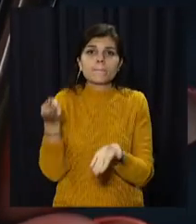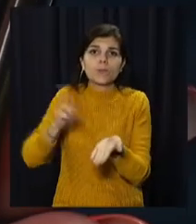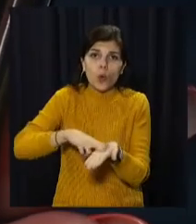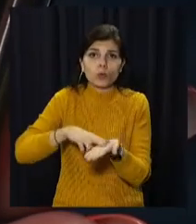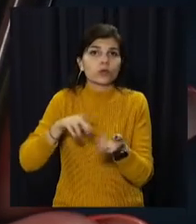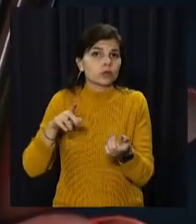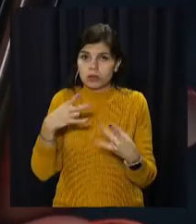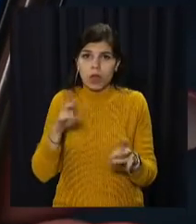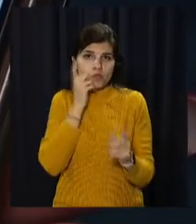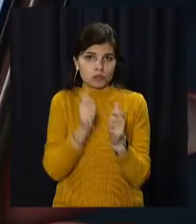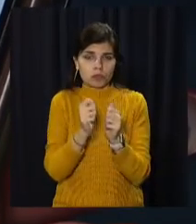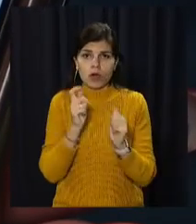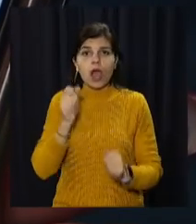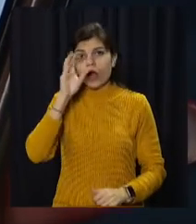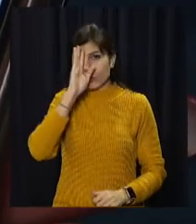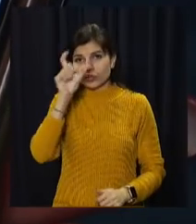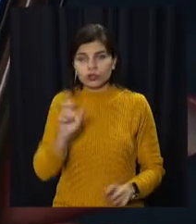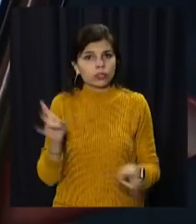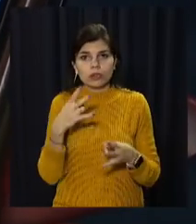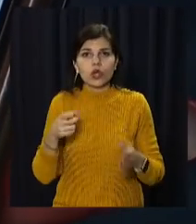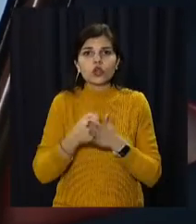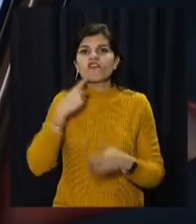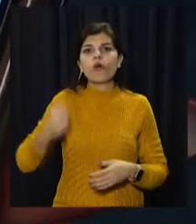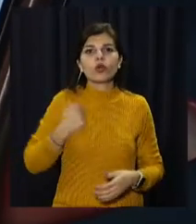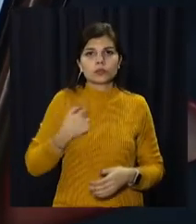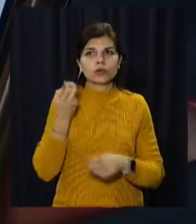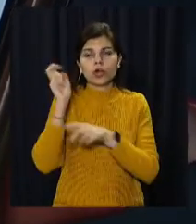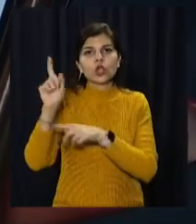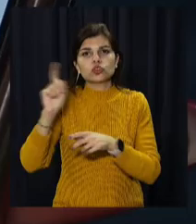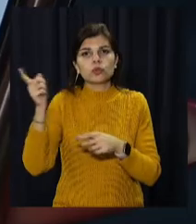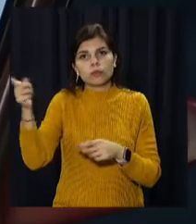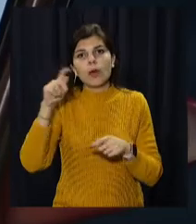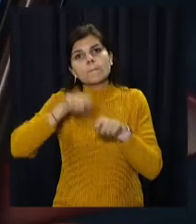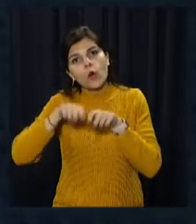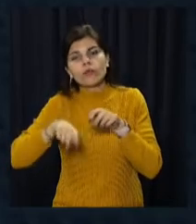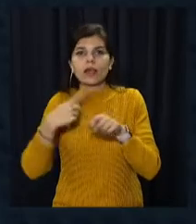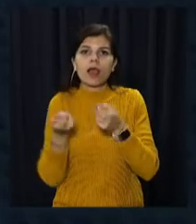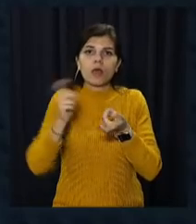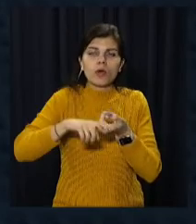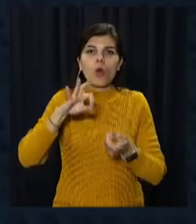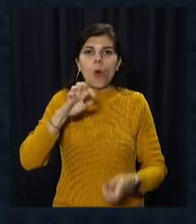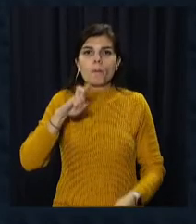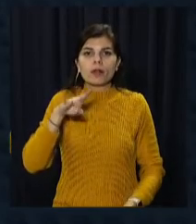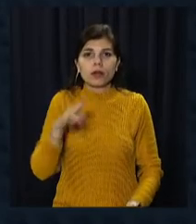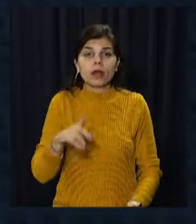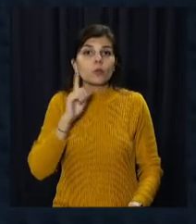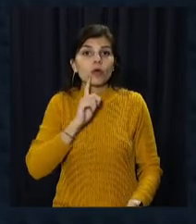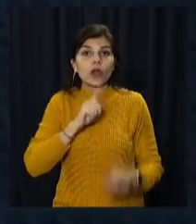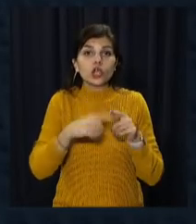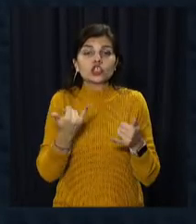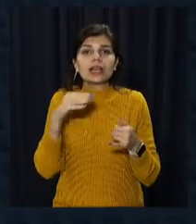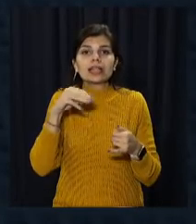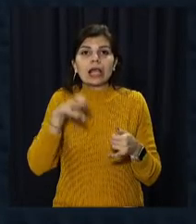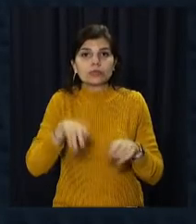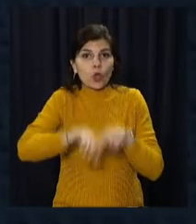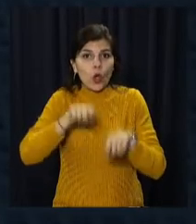людина хоче там зареєструватися. А чоловікам не доведеться ходити до військкомату, щоб знятися або стати на облік, поки